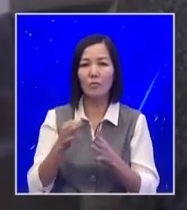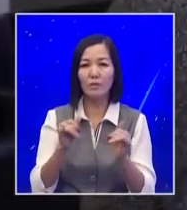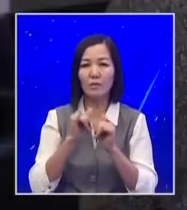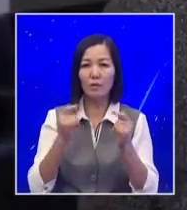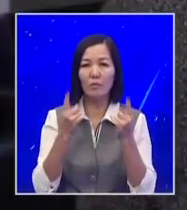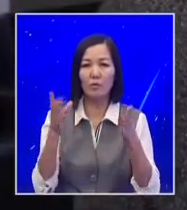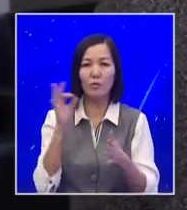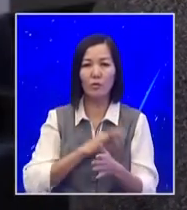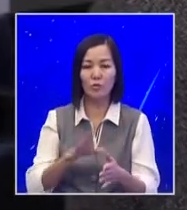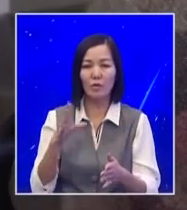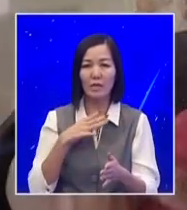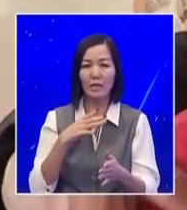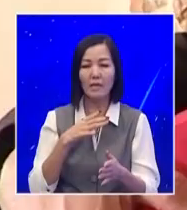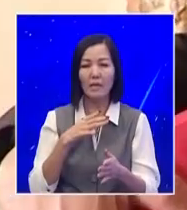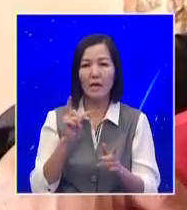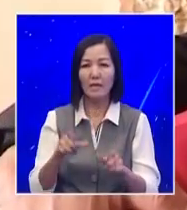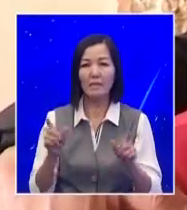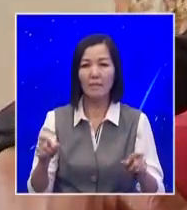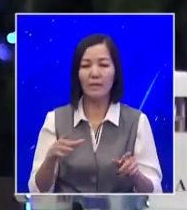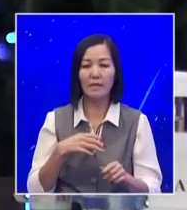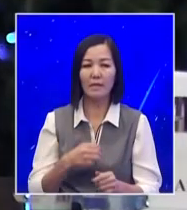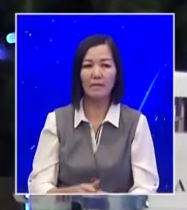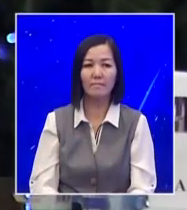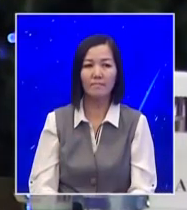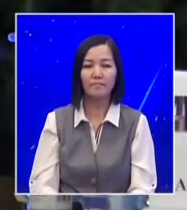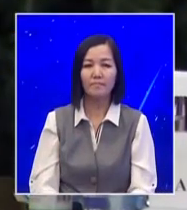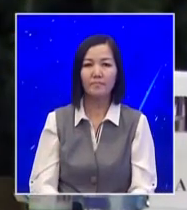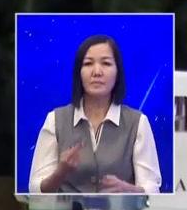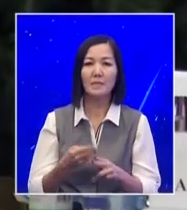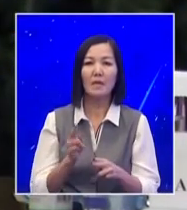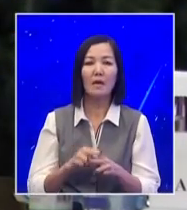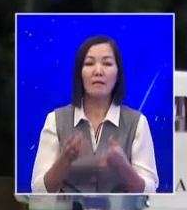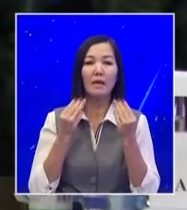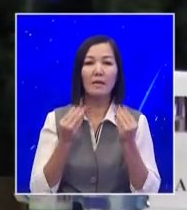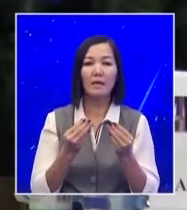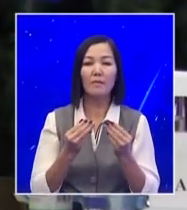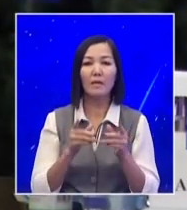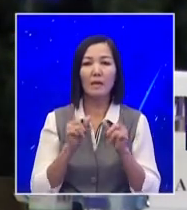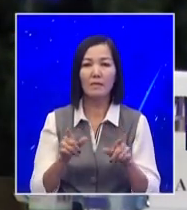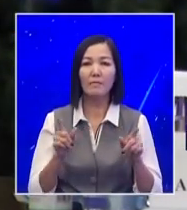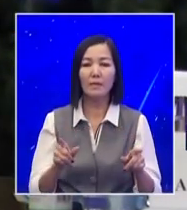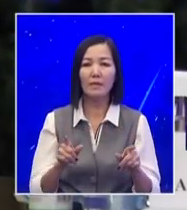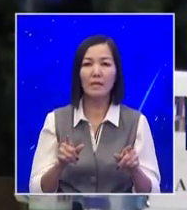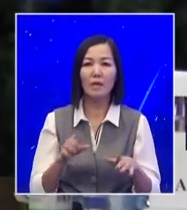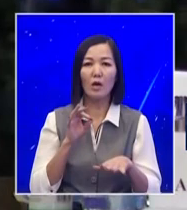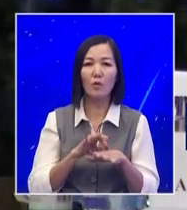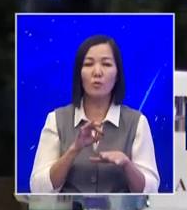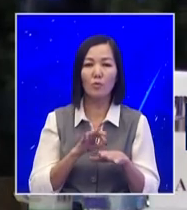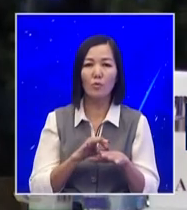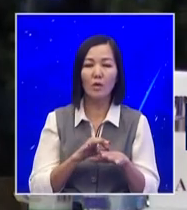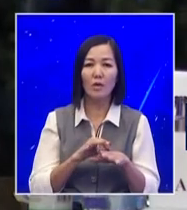дамуында өлшеусіз үлес қосқан азаматтар. Қандай керемет азаматтарды арамыздан